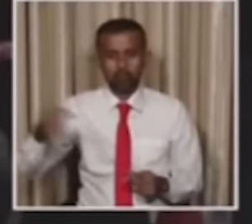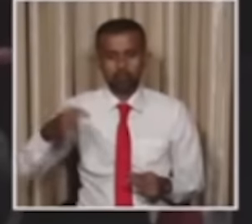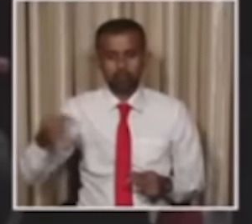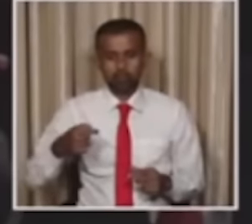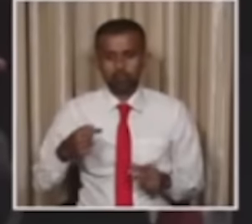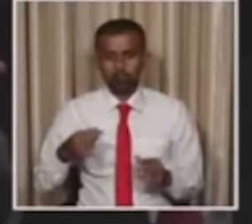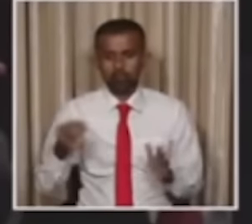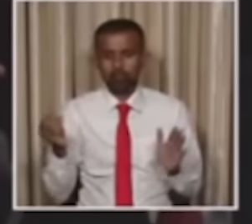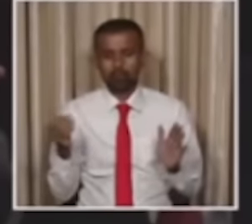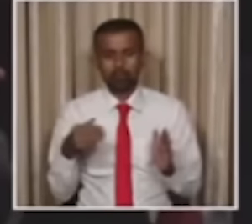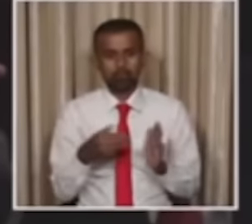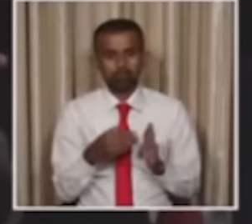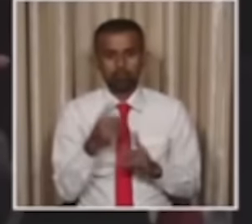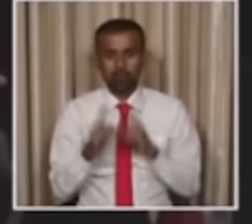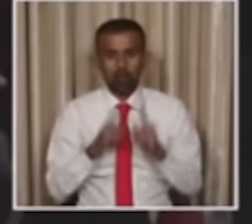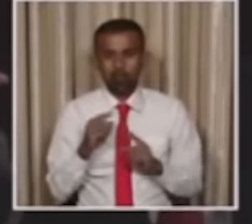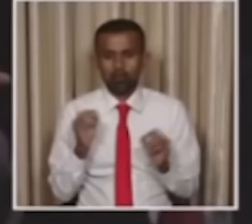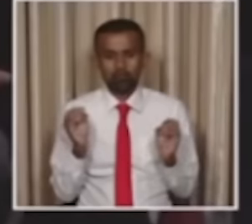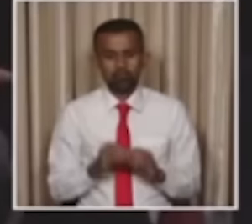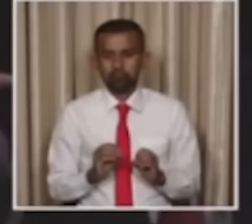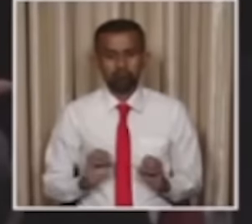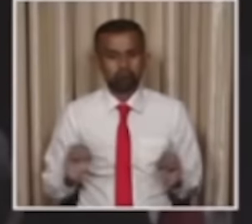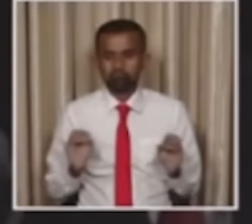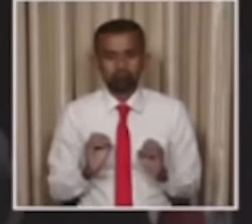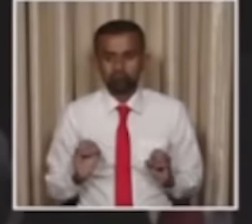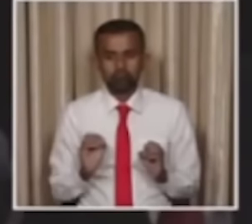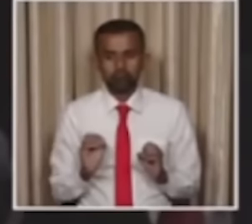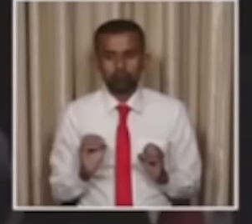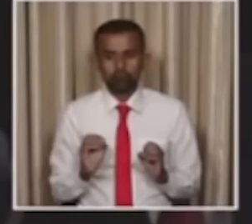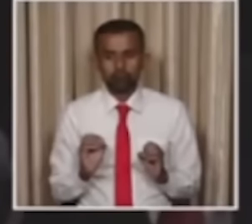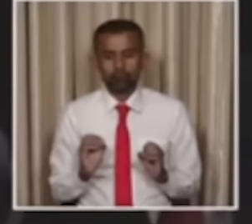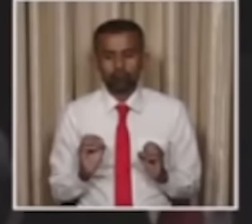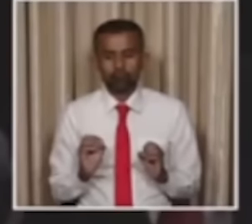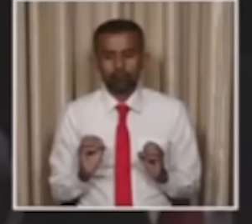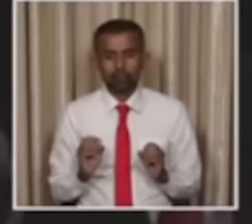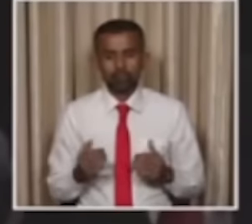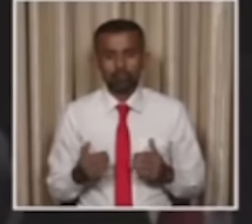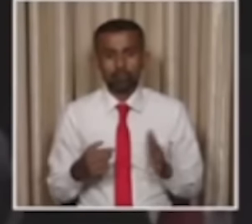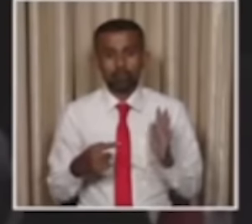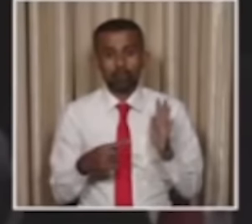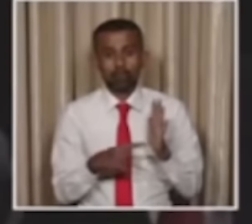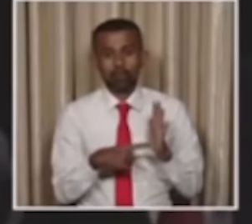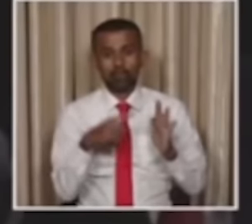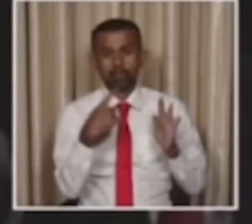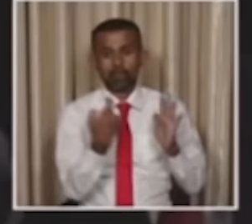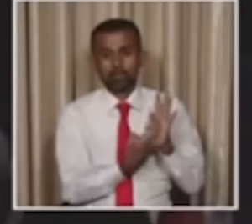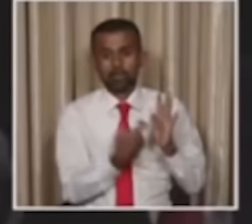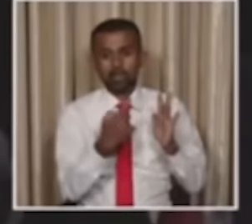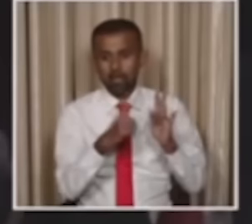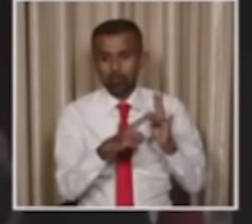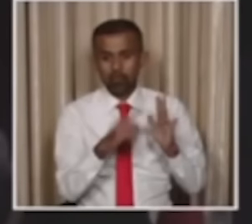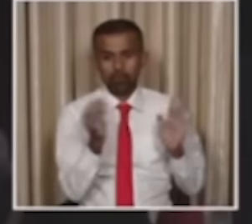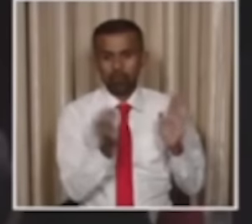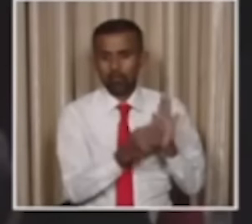ගැන මේ සාකච්ඡාවක් නැහැ. හරි ඒක අවශ්‍ය අපේ TOR එකේ එහෙමකක් නැහැ. හරි